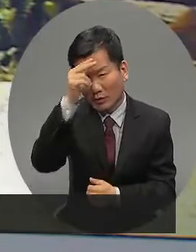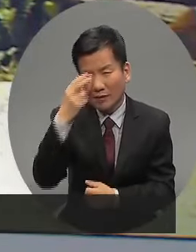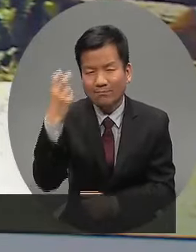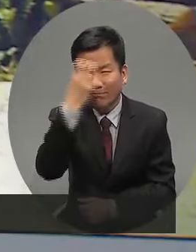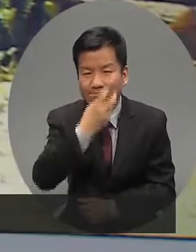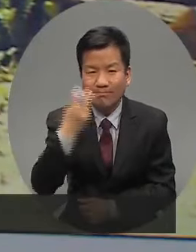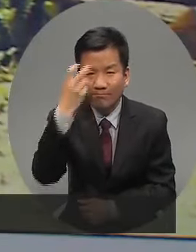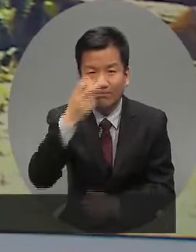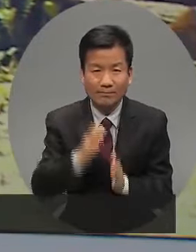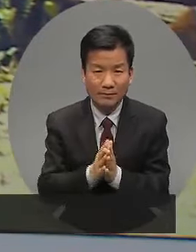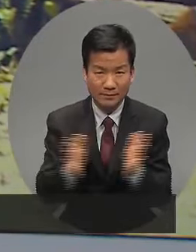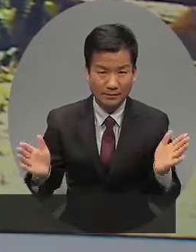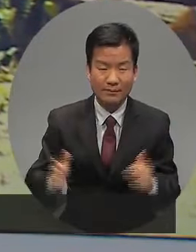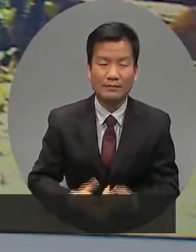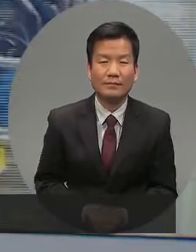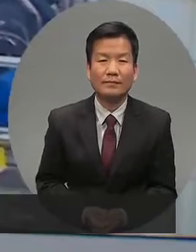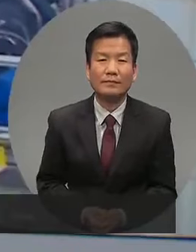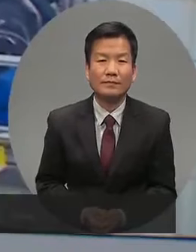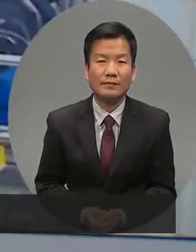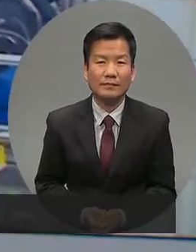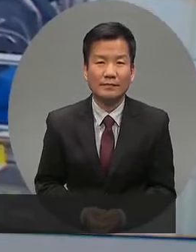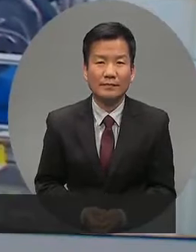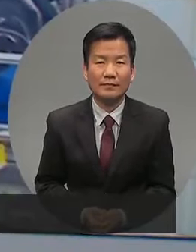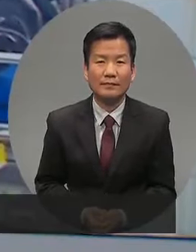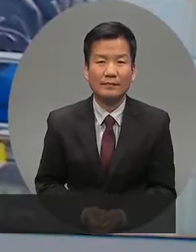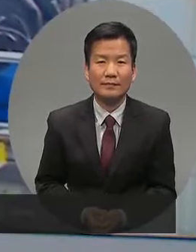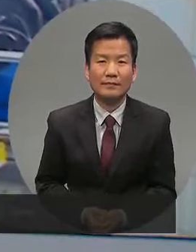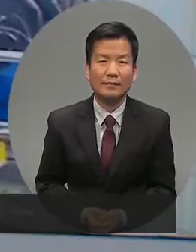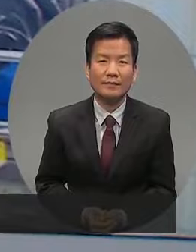본격적인 조사에 나섰습니다 김은초